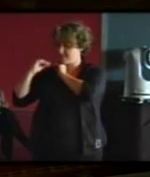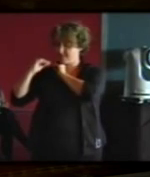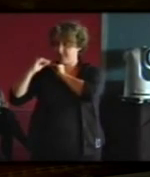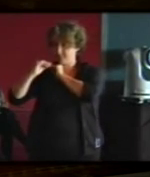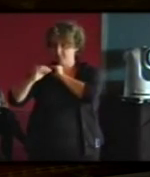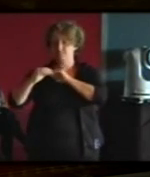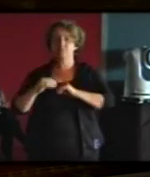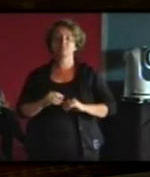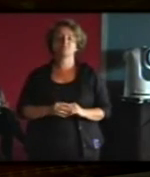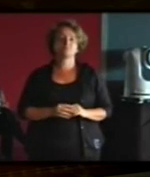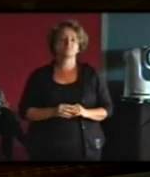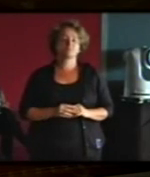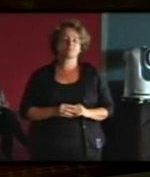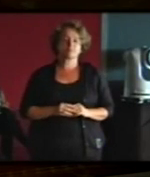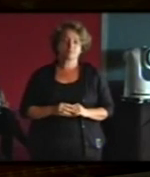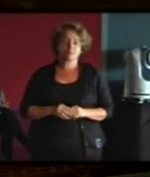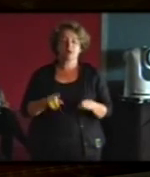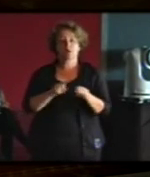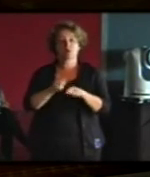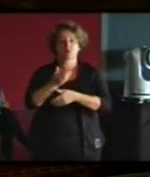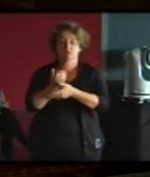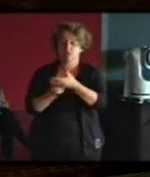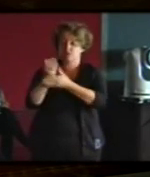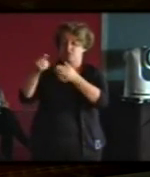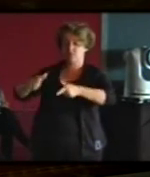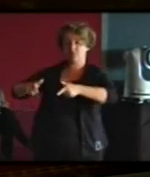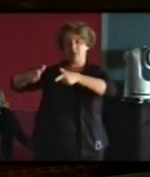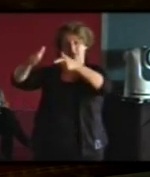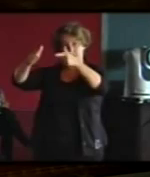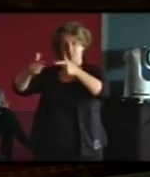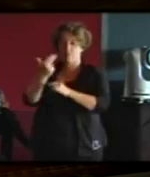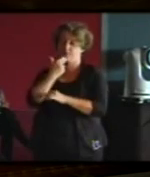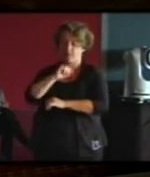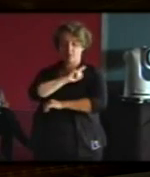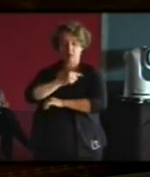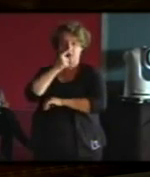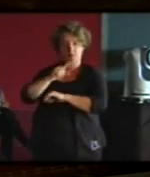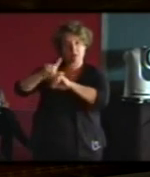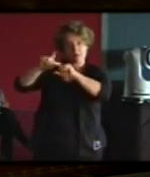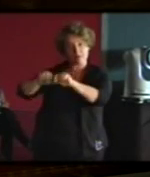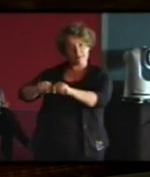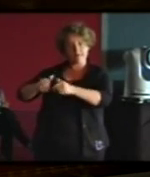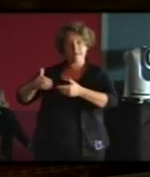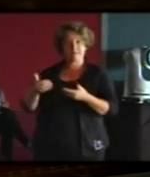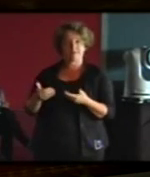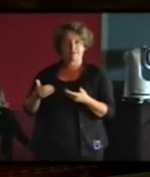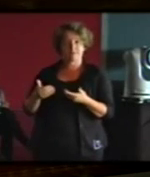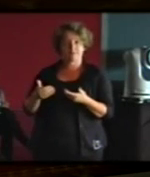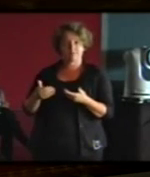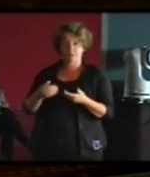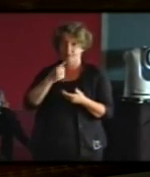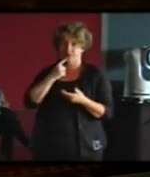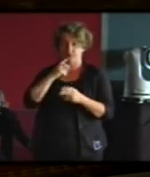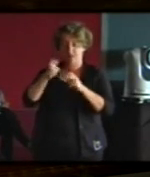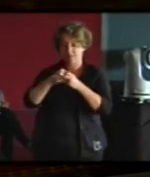Et donc, il y a, dans un bâtiment neuf, énergétiquement performant, vous n'obtenez pas 1 euro de plus